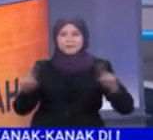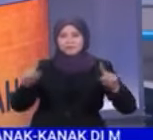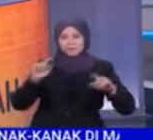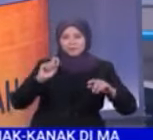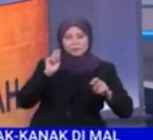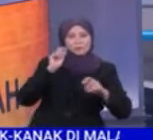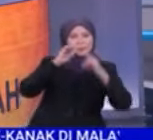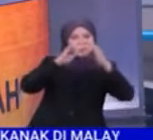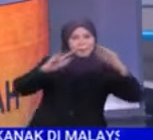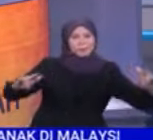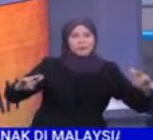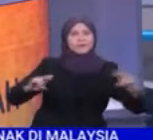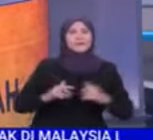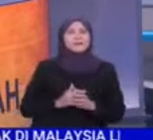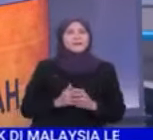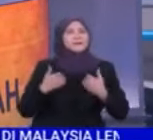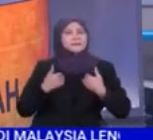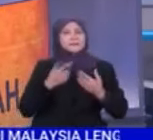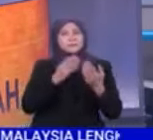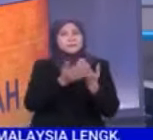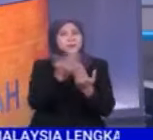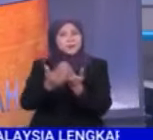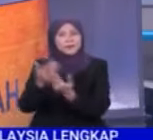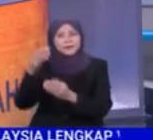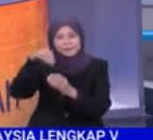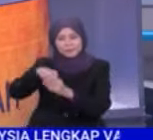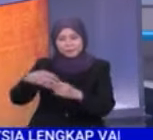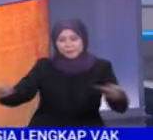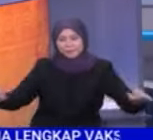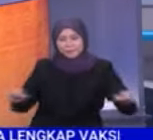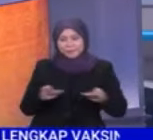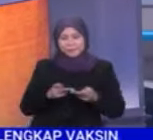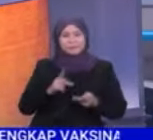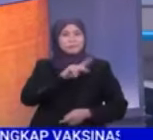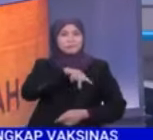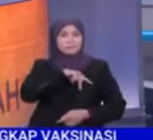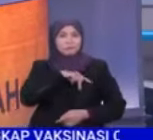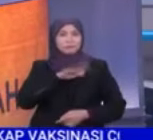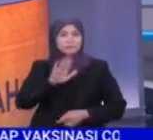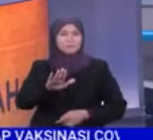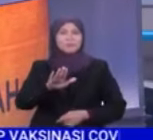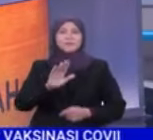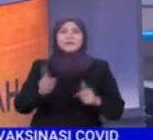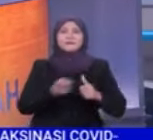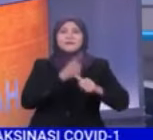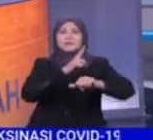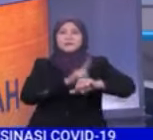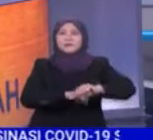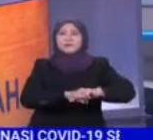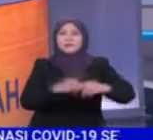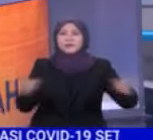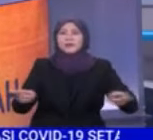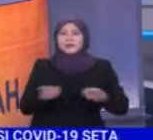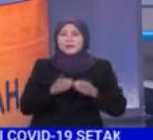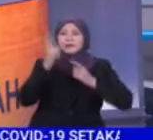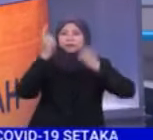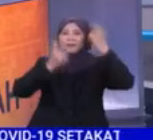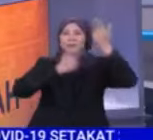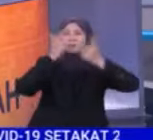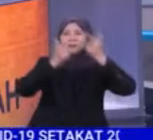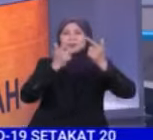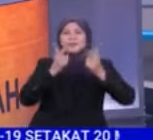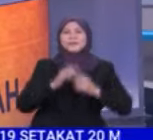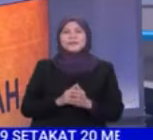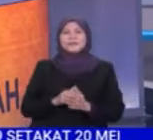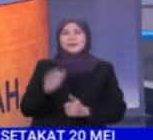berkhemah. Dilengkapi pelbagai fasiliti dalam perkarangan kawasan peribadi, ia merupakan yang pertama di daerah pelancongan berkenaan.